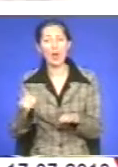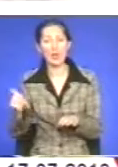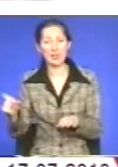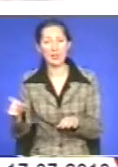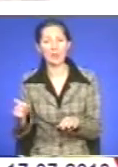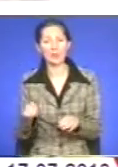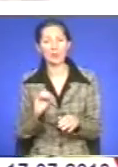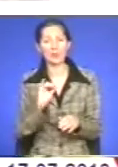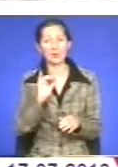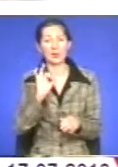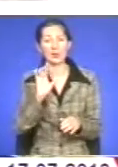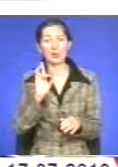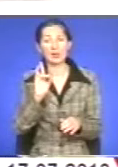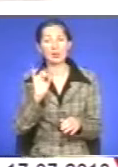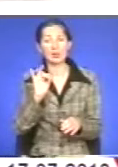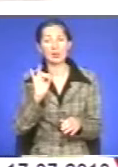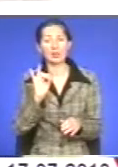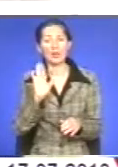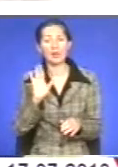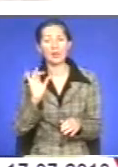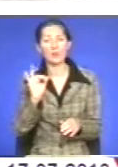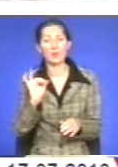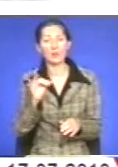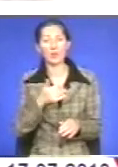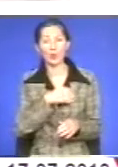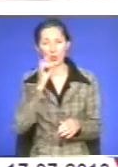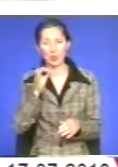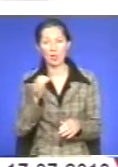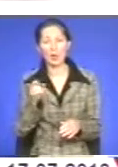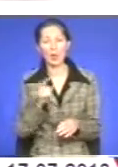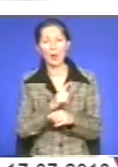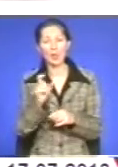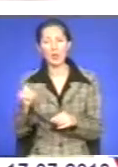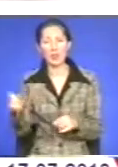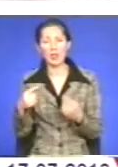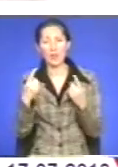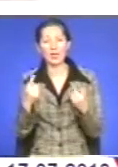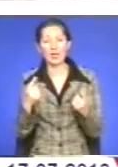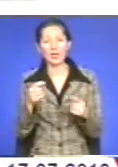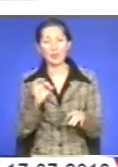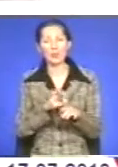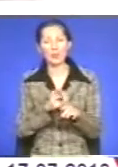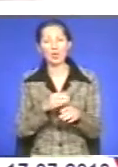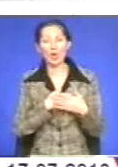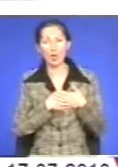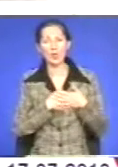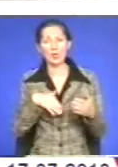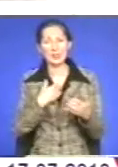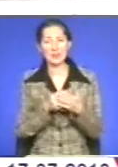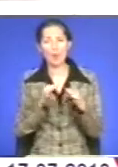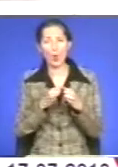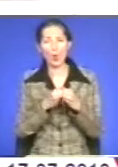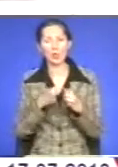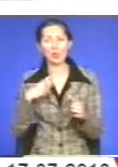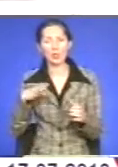Ниви. А я хочу сказати, що тернополяни, вони великі патріоти, вони люблять свою команду. І надіюся, що